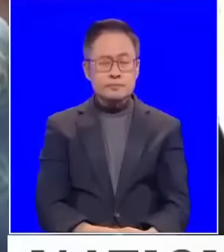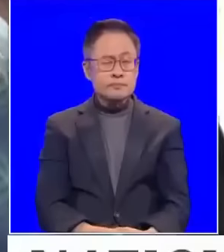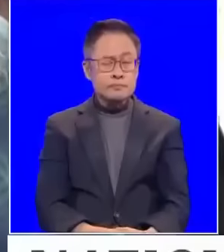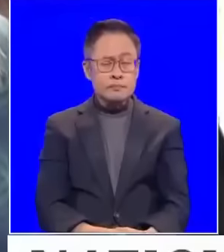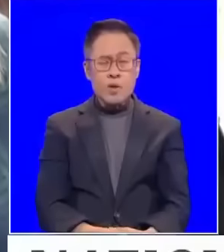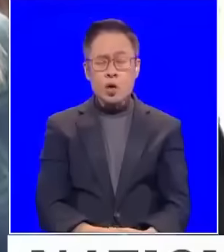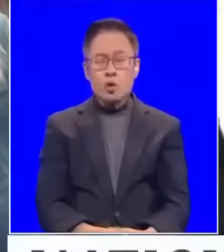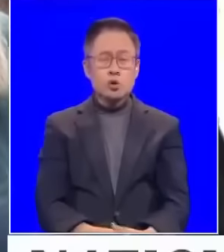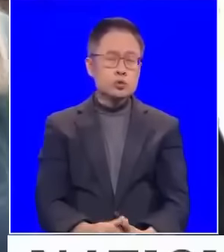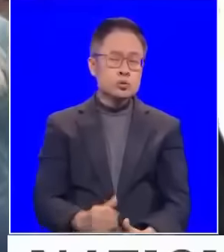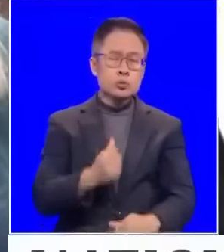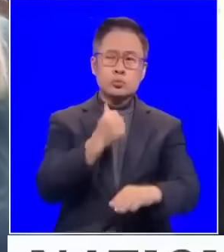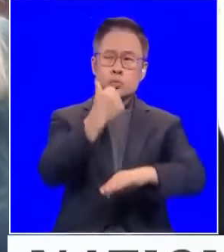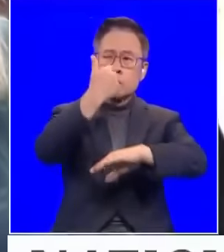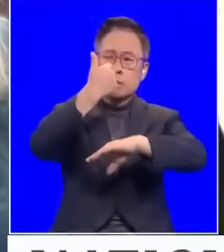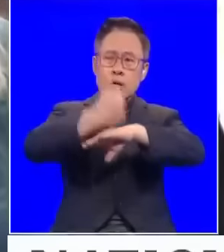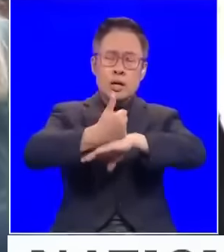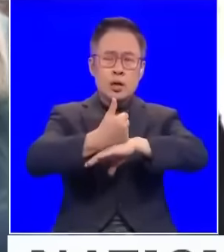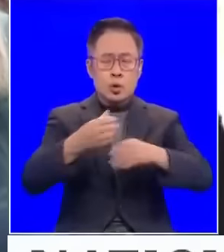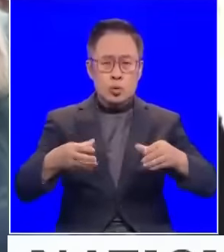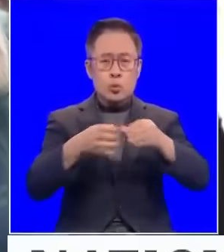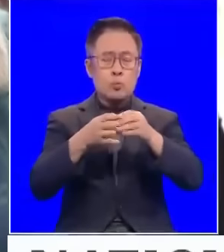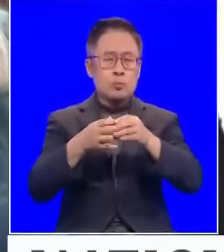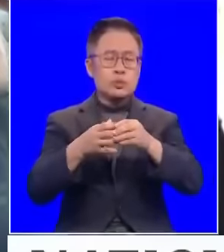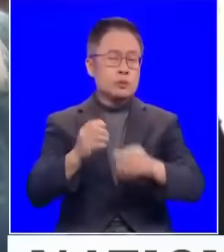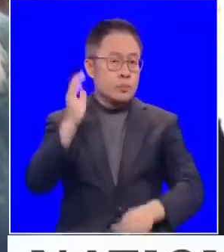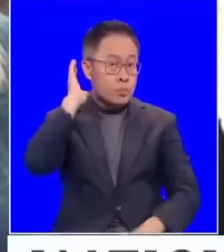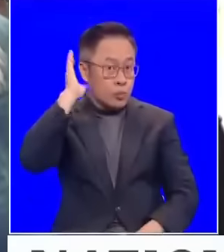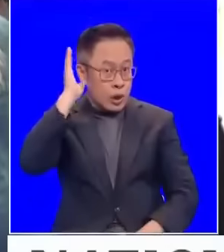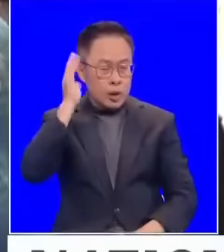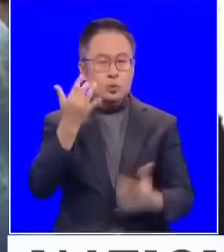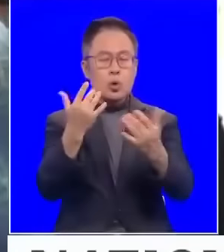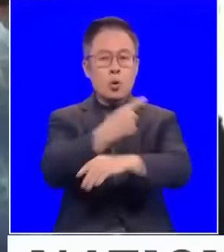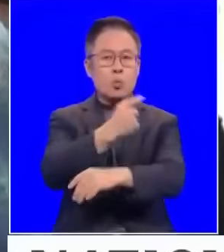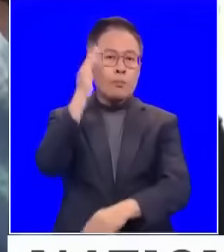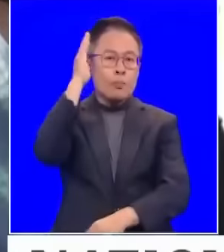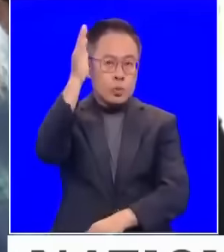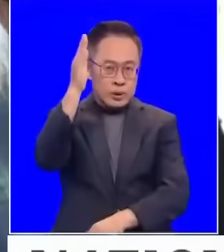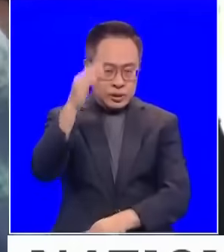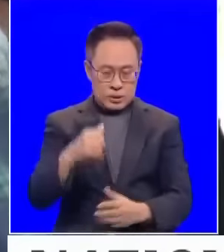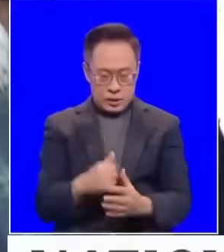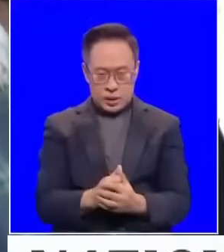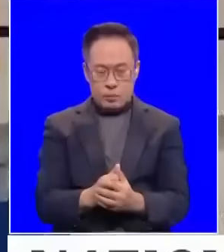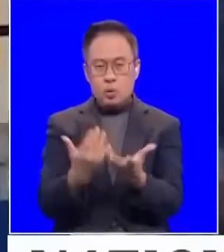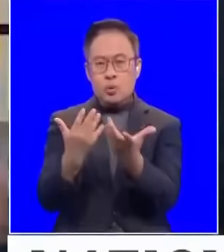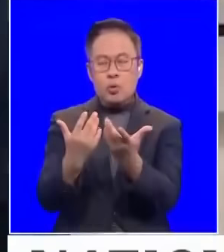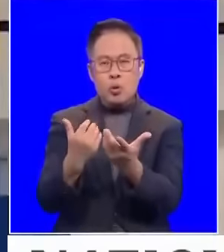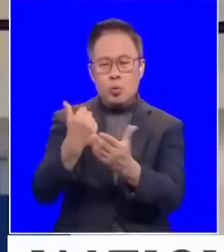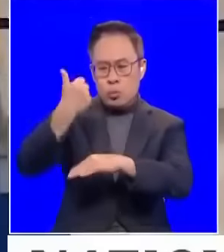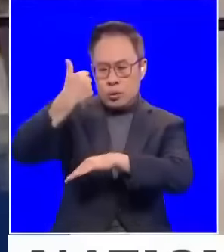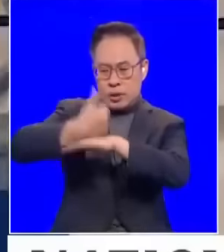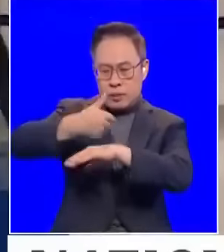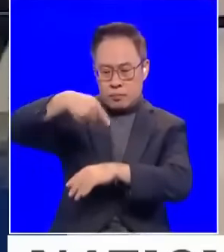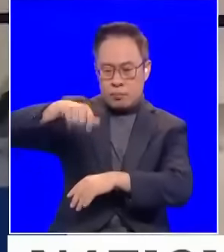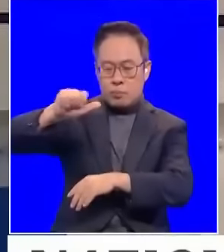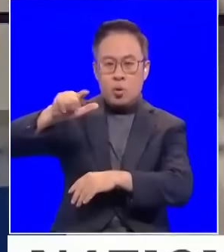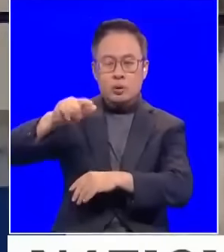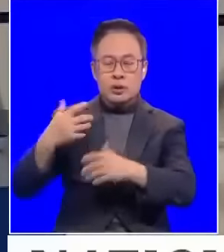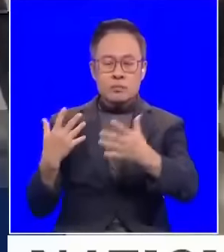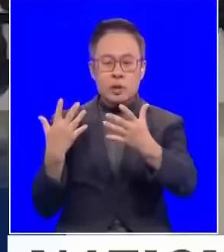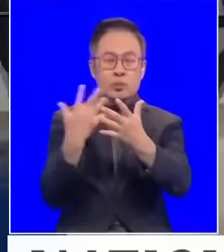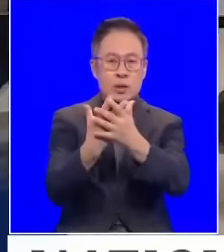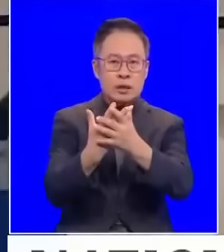ชายนะครับบอสชายจะครบกำหนดครับในวันพรุ่งนี้เนื่องจากบอสพอลมาที่หลังครับแล้วก็มีการตกลงกันนะครับ